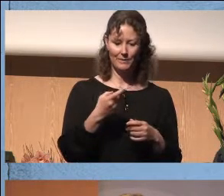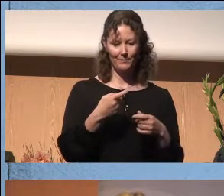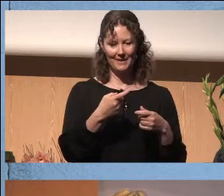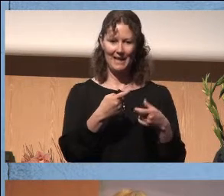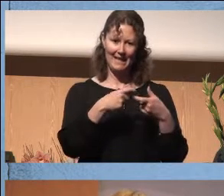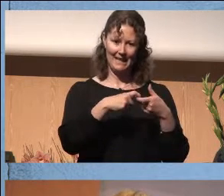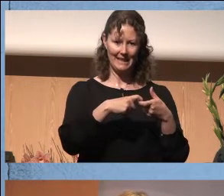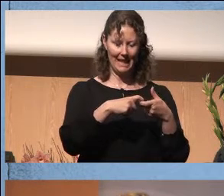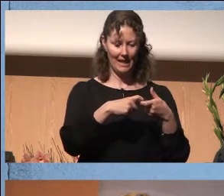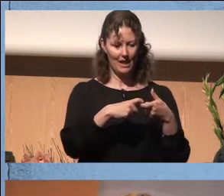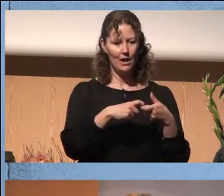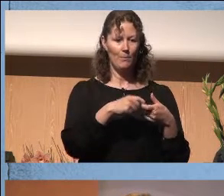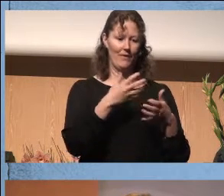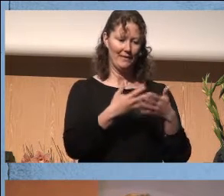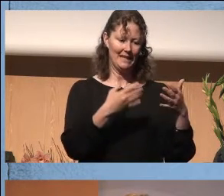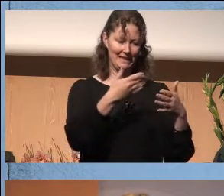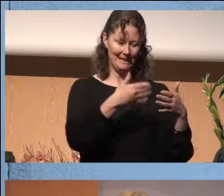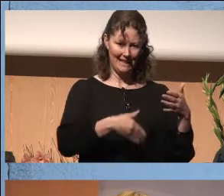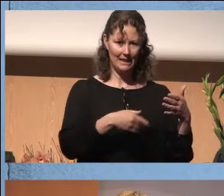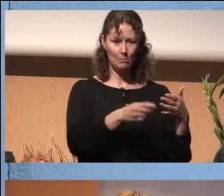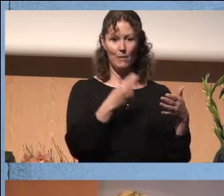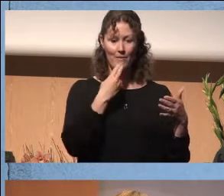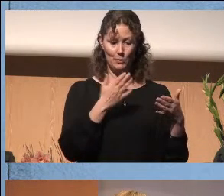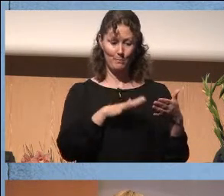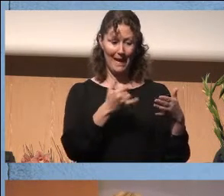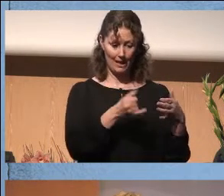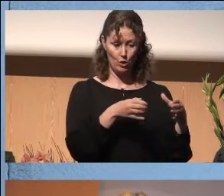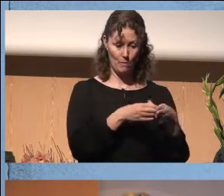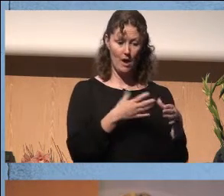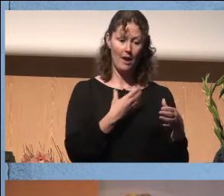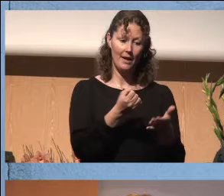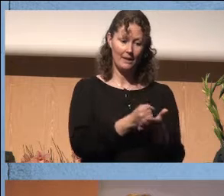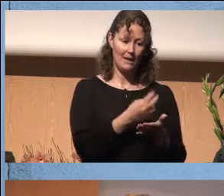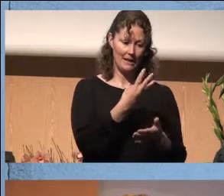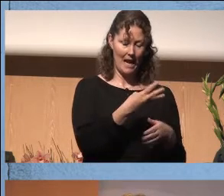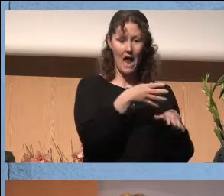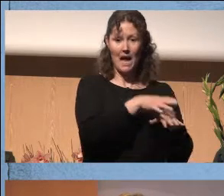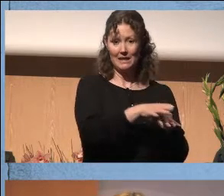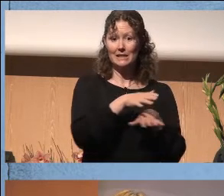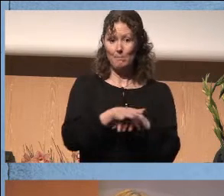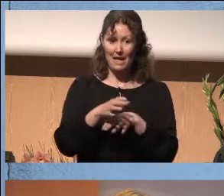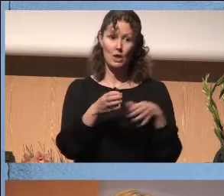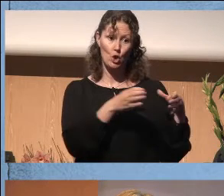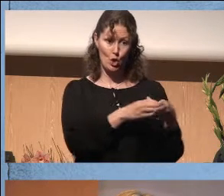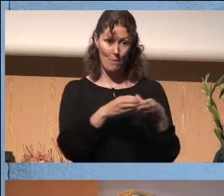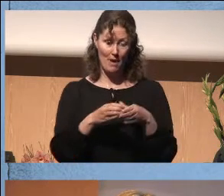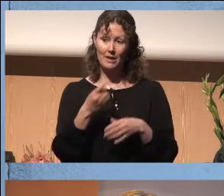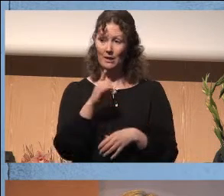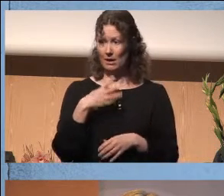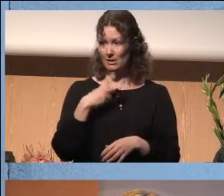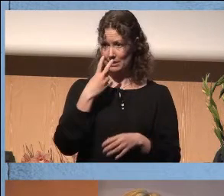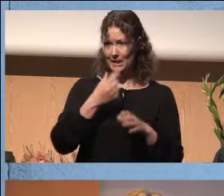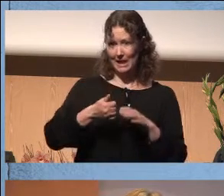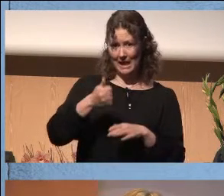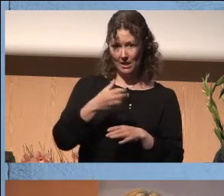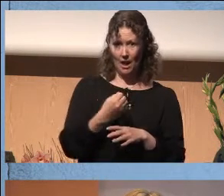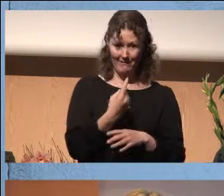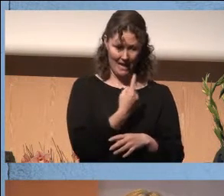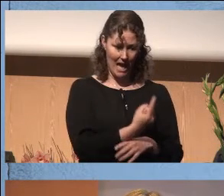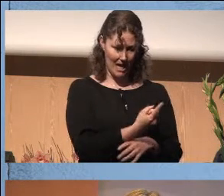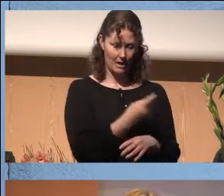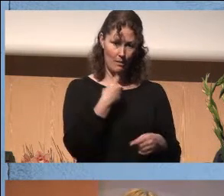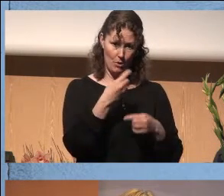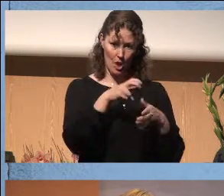nettsiden vår om hvem som skal være med I de gruppene. Vi har etablert tre ekspertgrupper. Dere har sett lederen av den ene